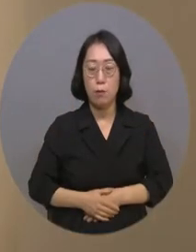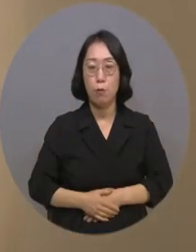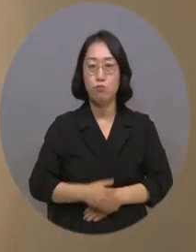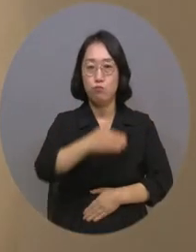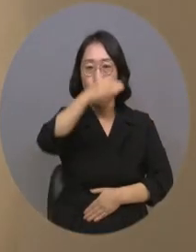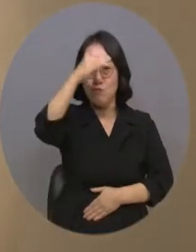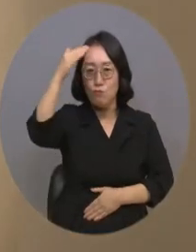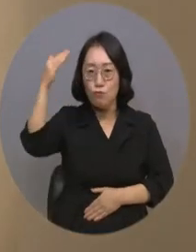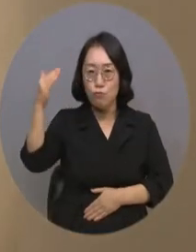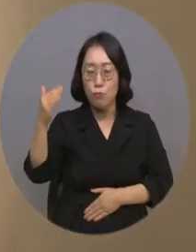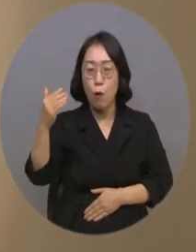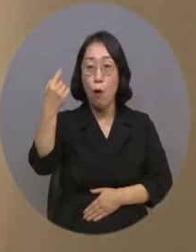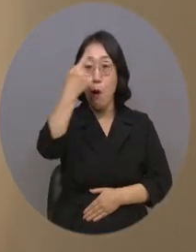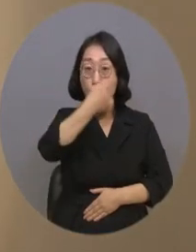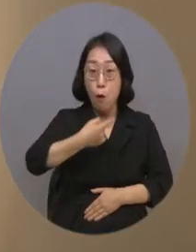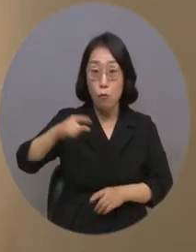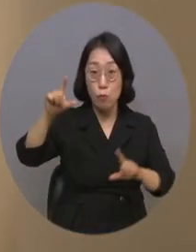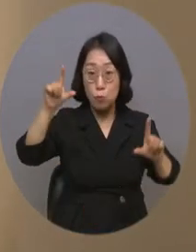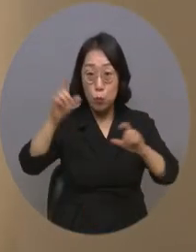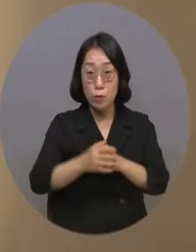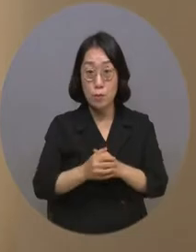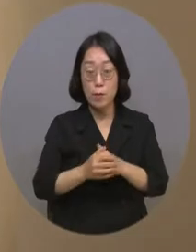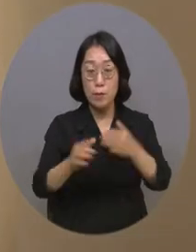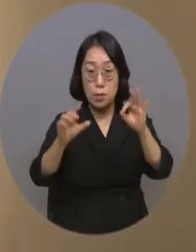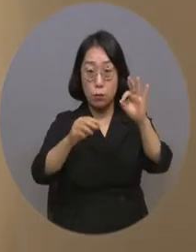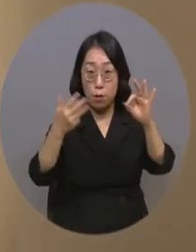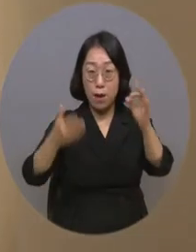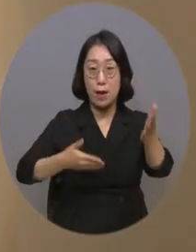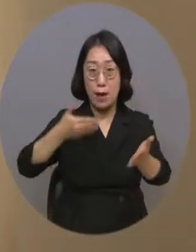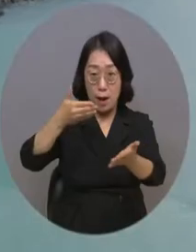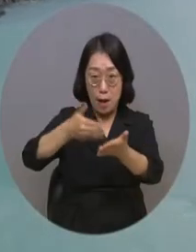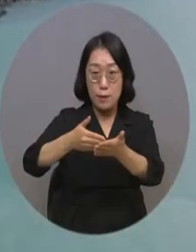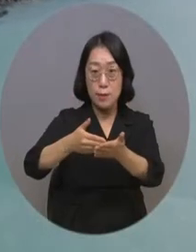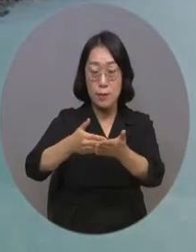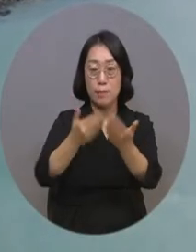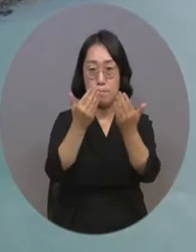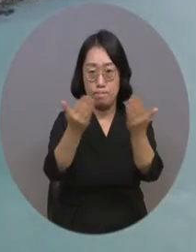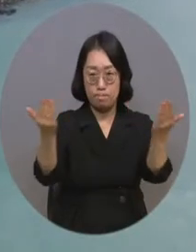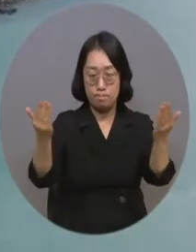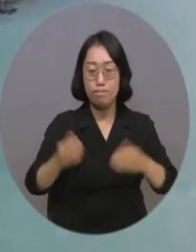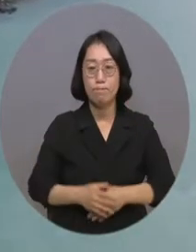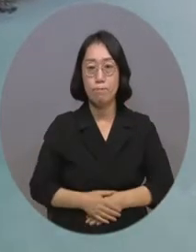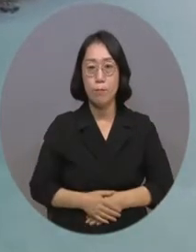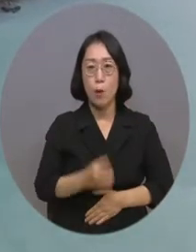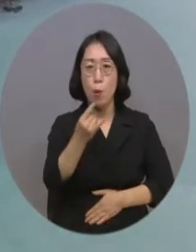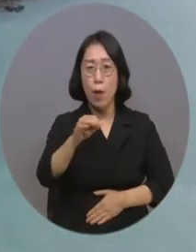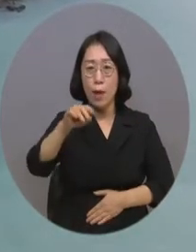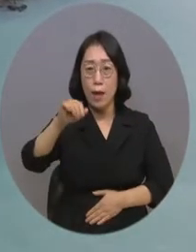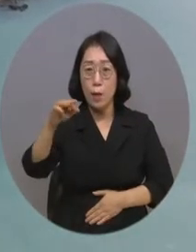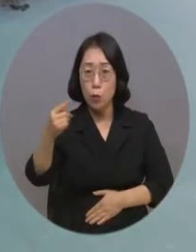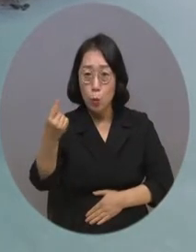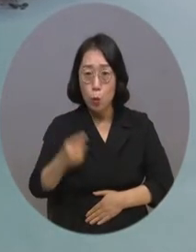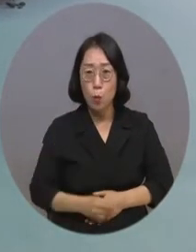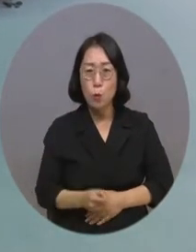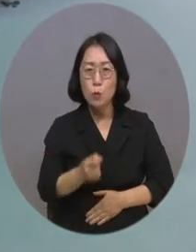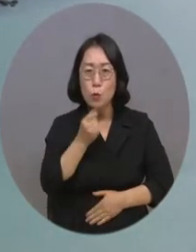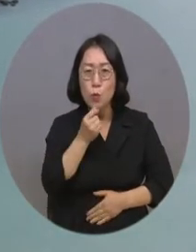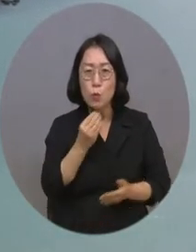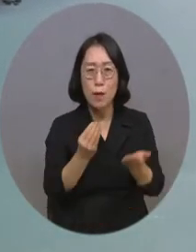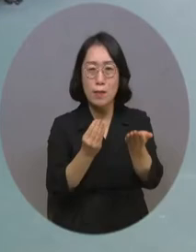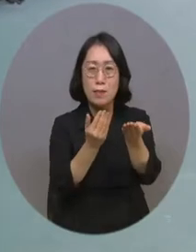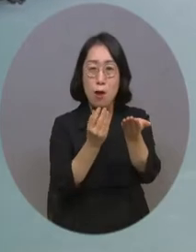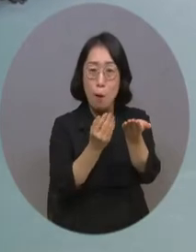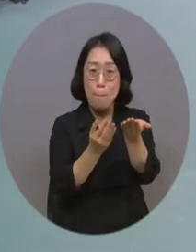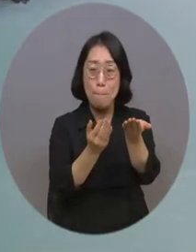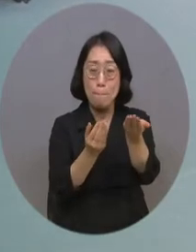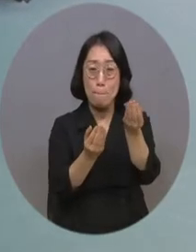끄는 다양한 인물화는 오는 8일까지 전시됩니다. 횡간도는 여수 남면에 있는 섬마을로